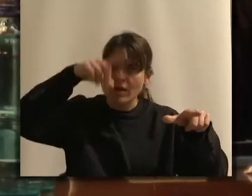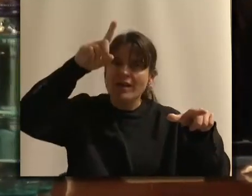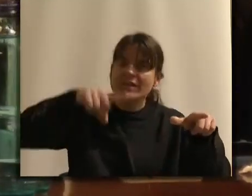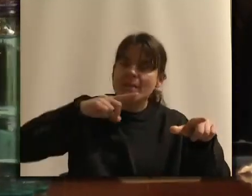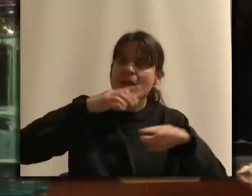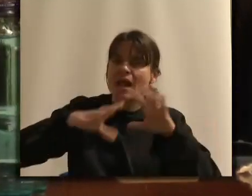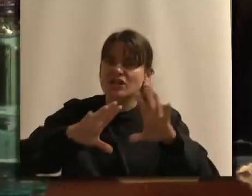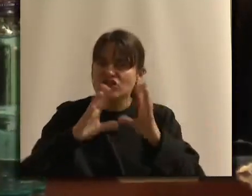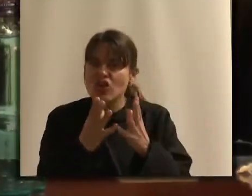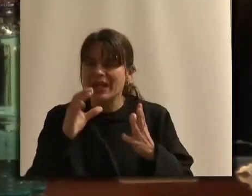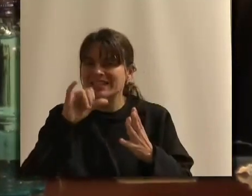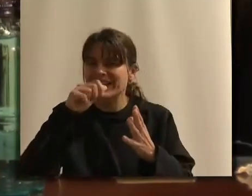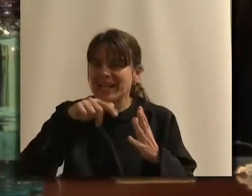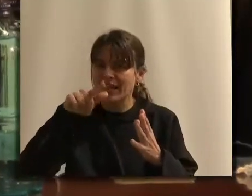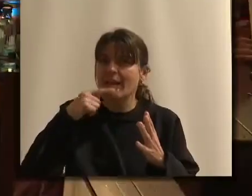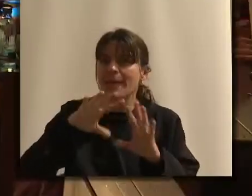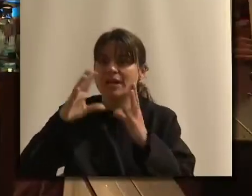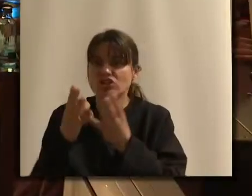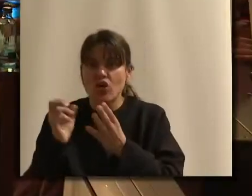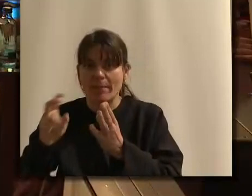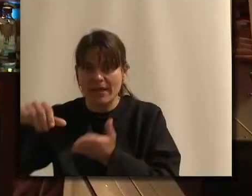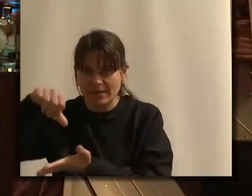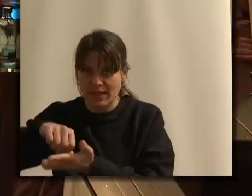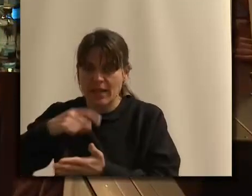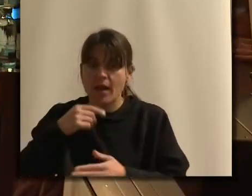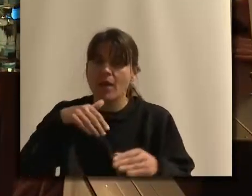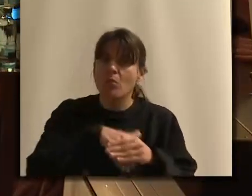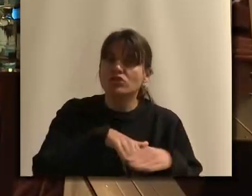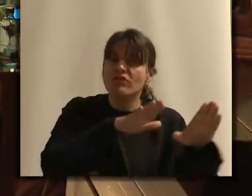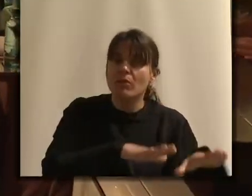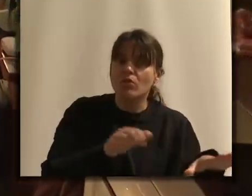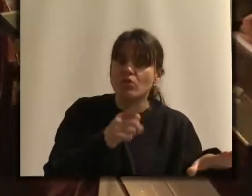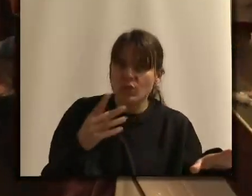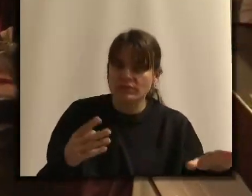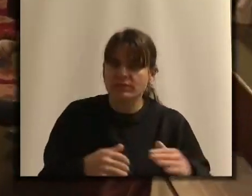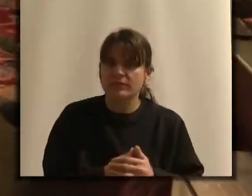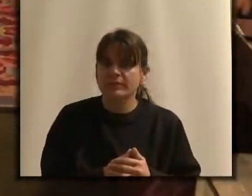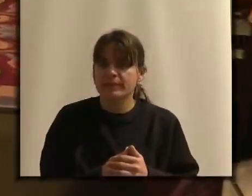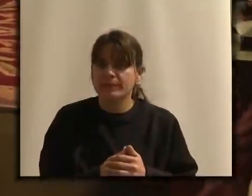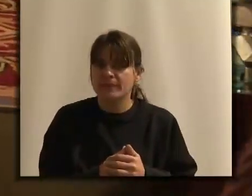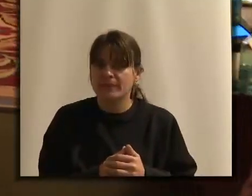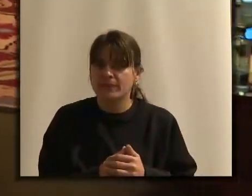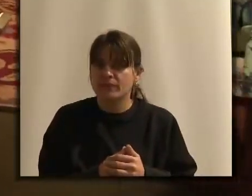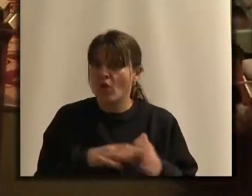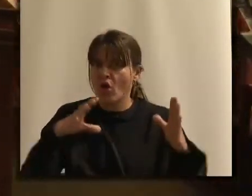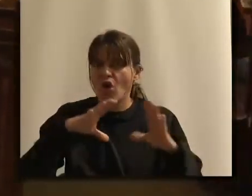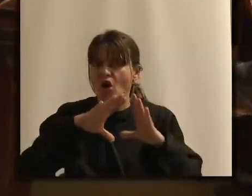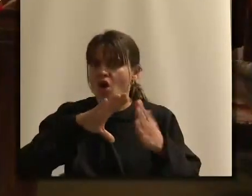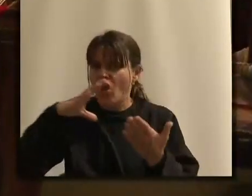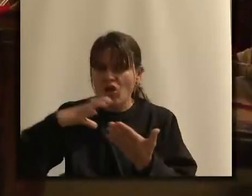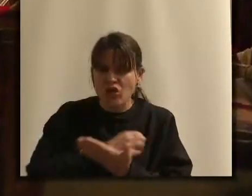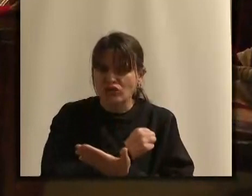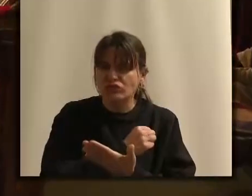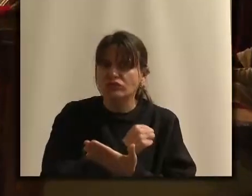Escola de la Sínia i Escola Vic Centre. D'acord? Doncs vots a favor. Doncs queden tots aprovats